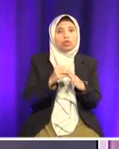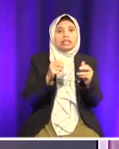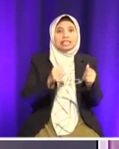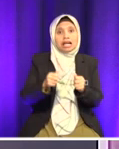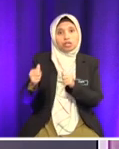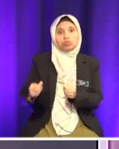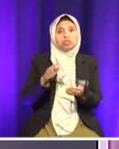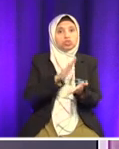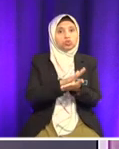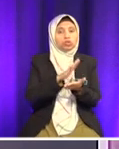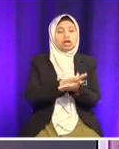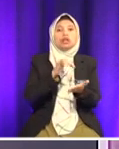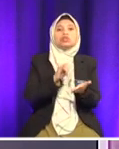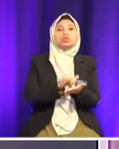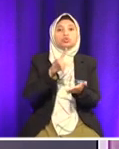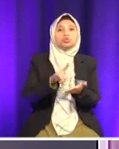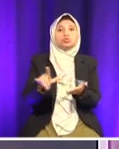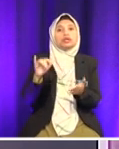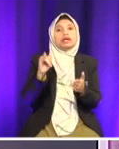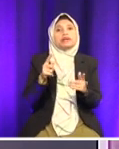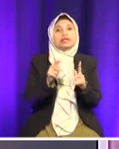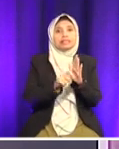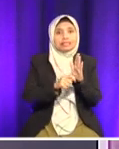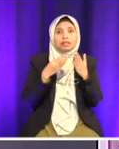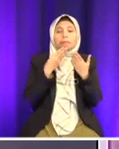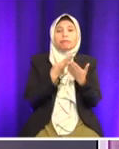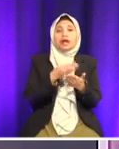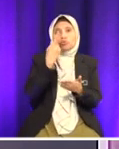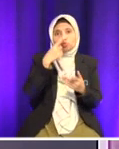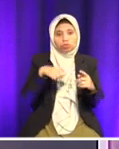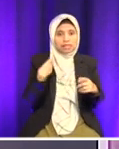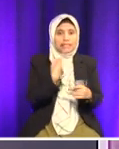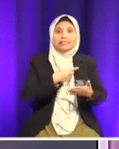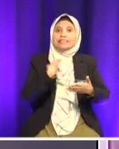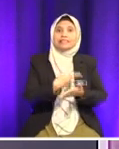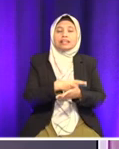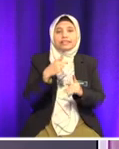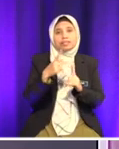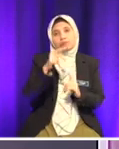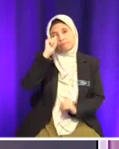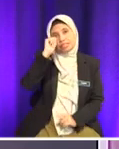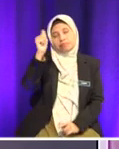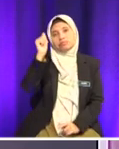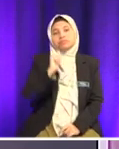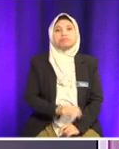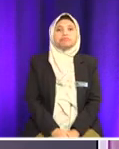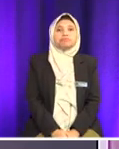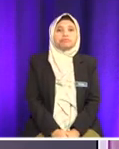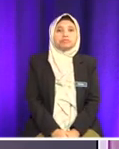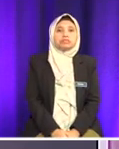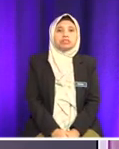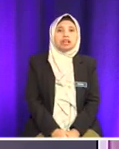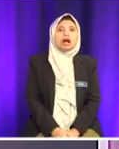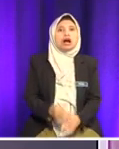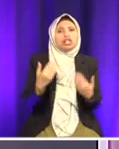pakai itulah yang terbaik bagi kita untuk mendekatkan diri kita kepada Allah Subhanahu Wa Ta'ala ketika